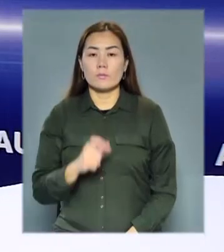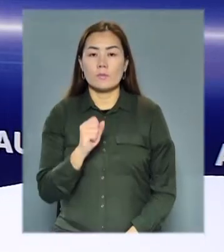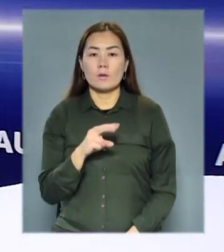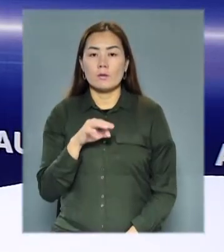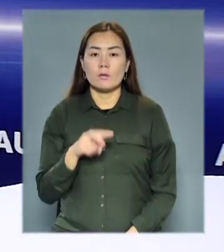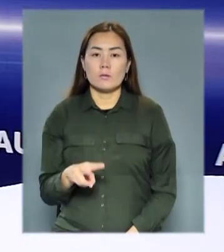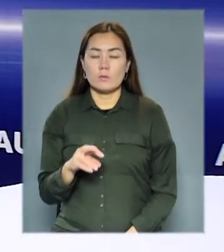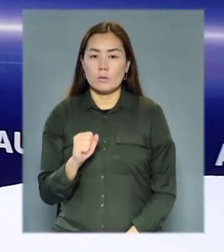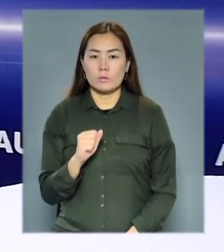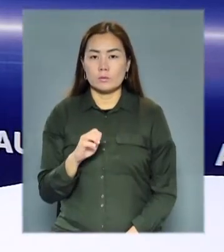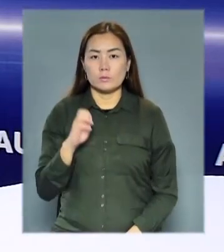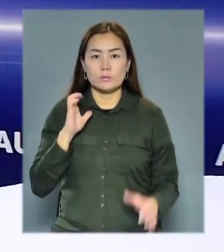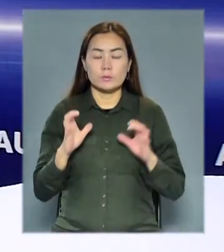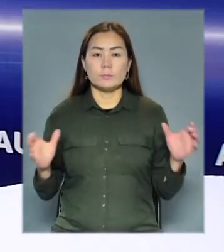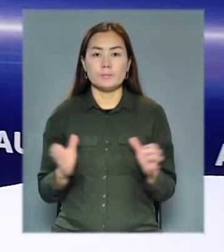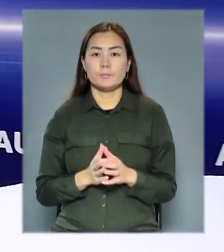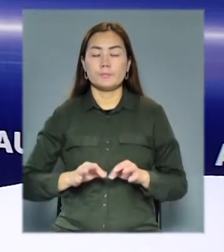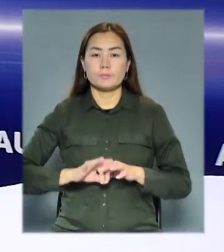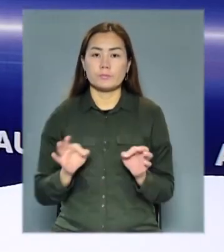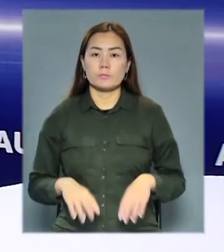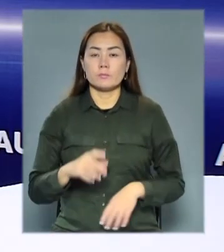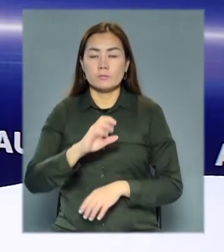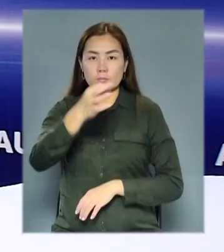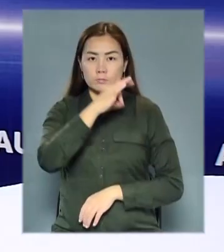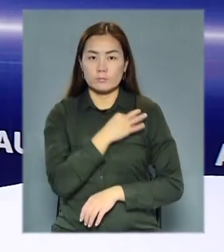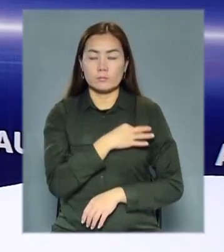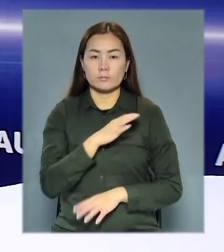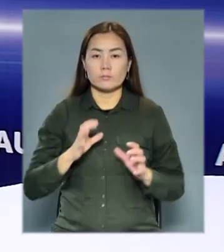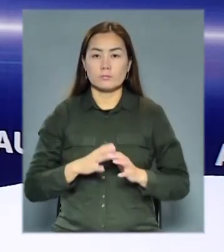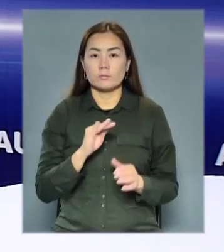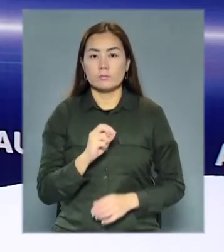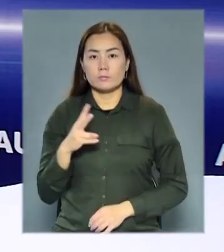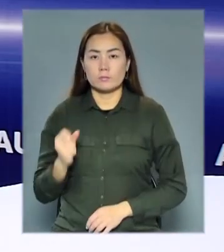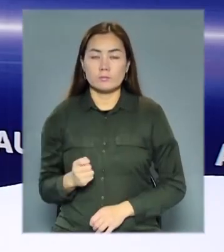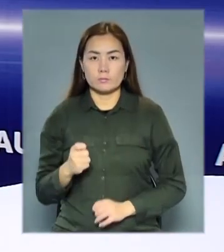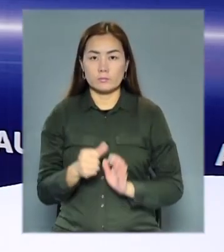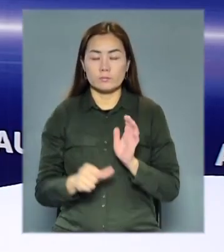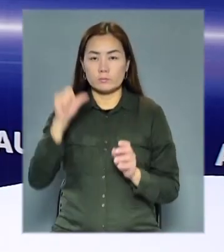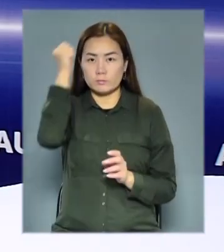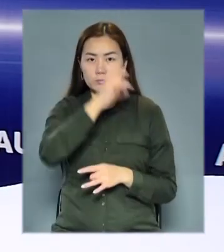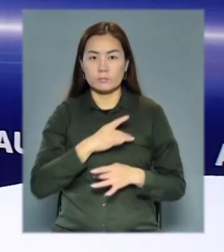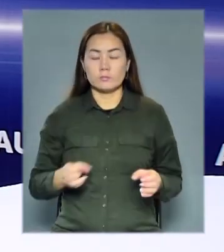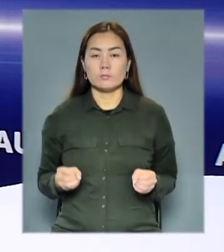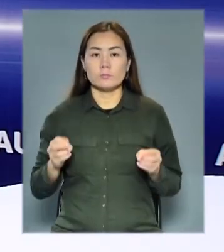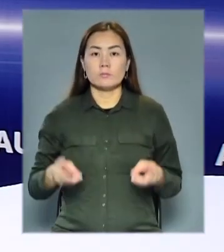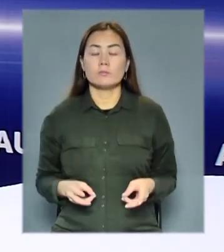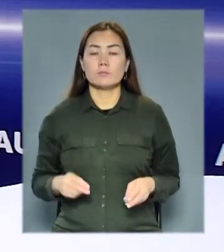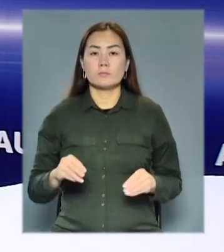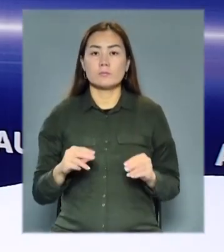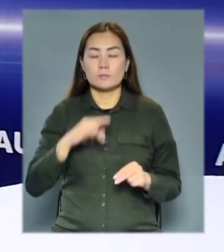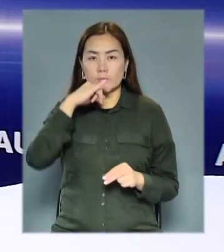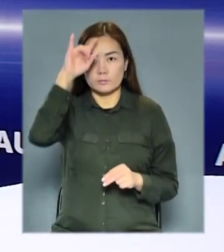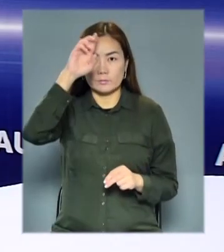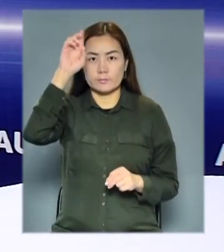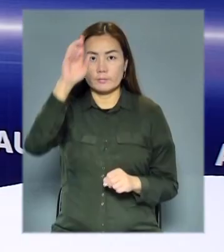Халил Досмухаметов атындағы Атырау университетінің қауымдастылған профессора, заң ғылымдарының кандидаты Жанна Шаяхметованың 60 жас мерейтойына арналған «Әділетті